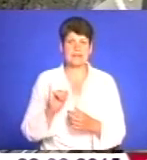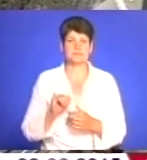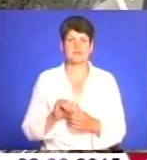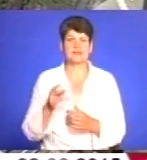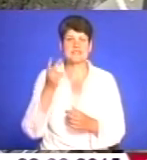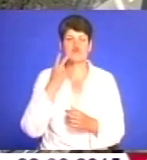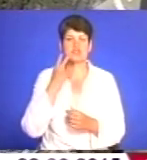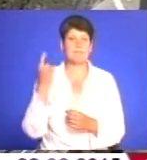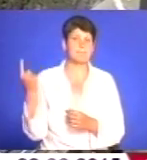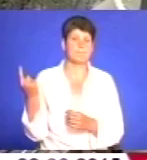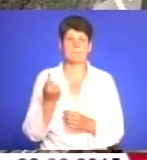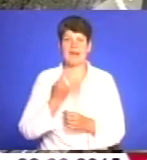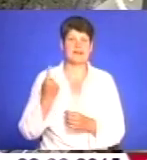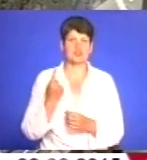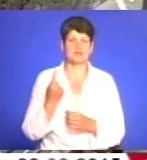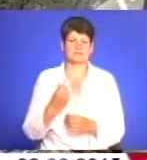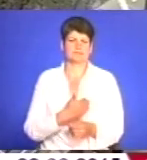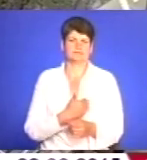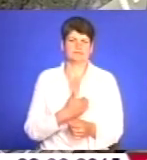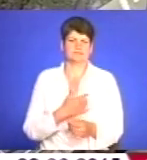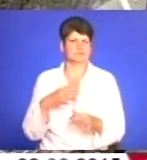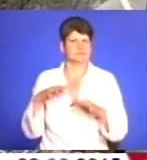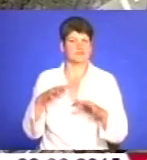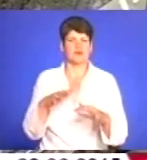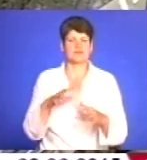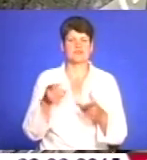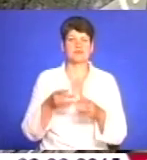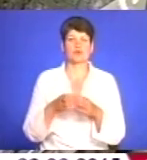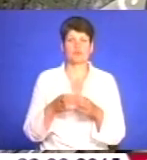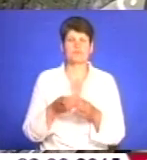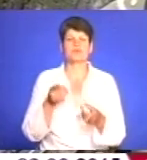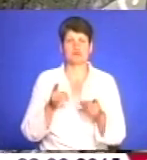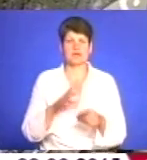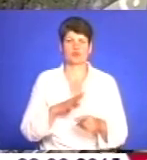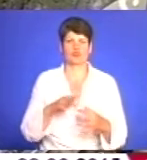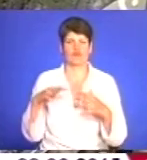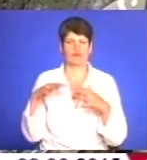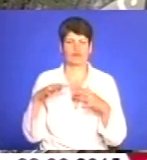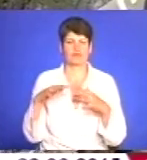Він завжди перший рвався в ці групи. Чому? Тому що дійсно був бійцем.